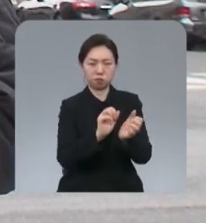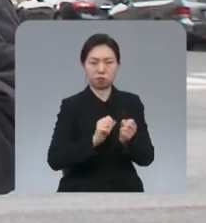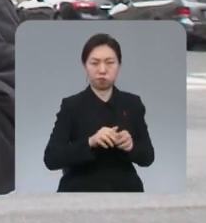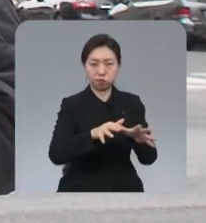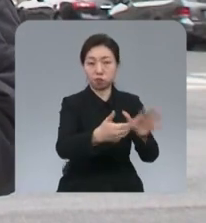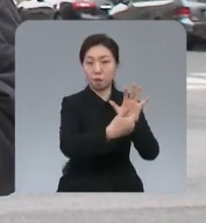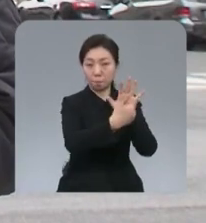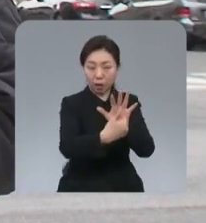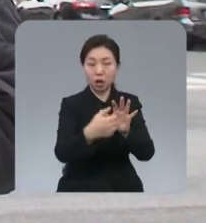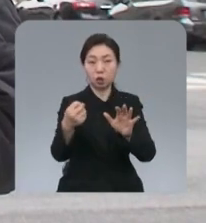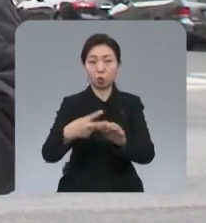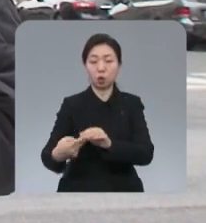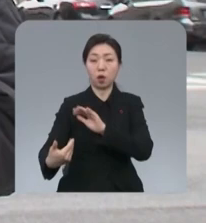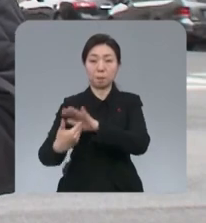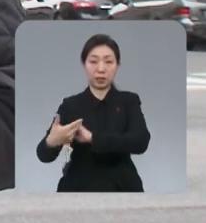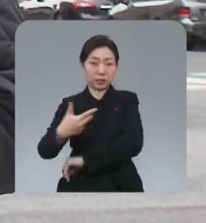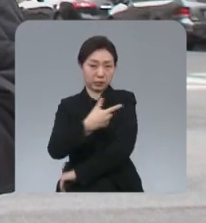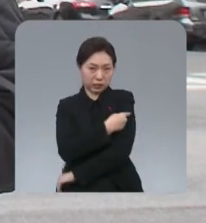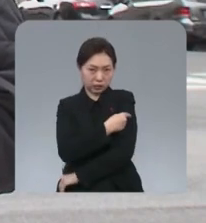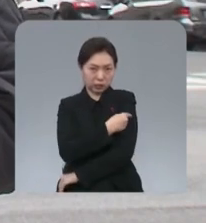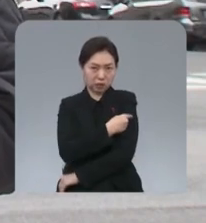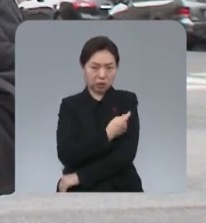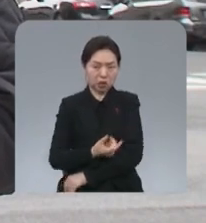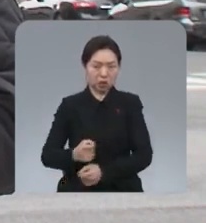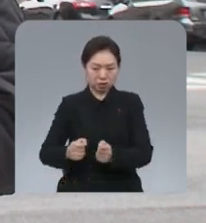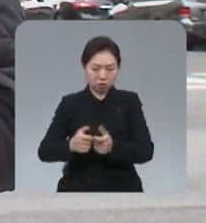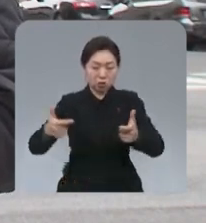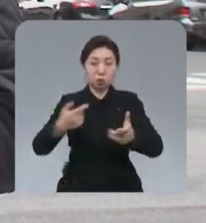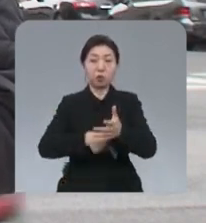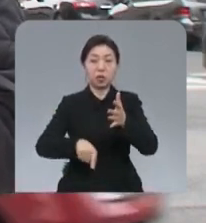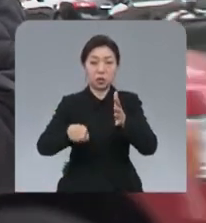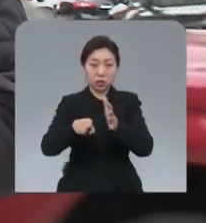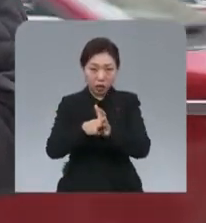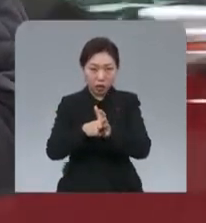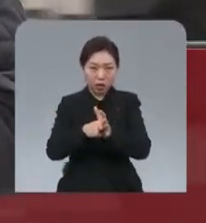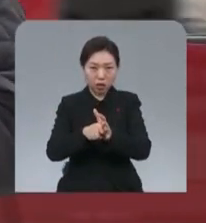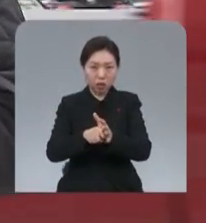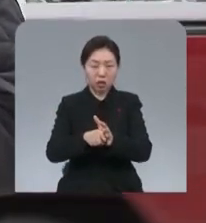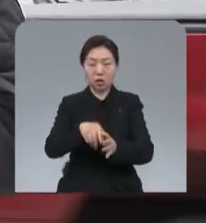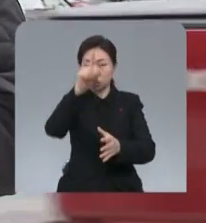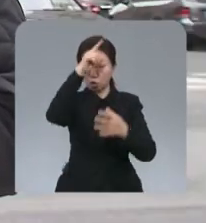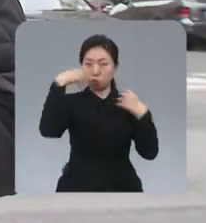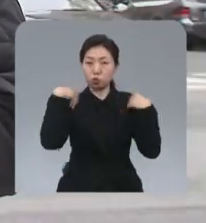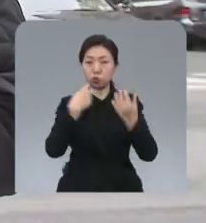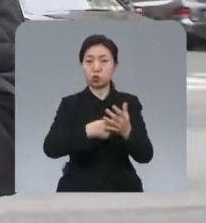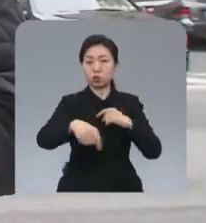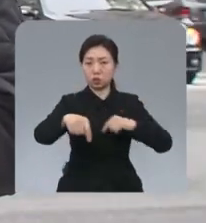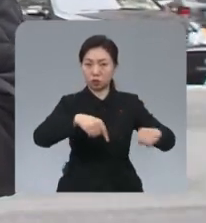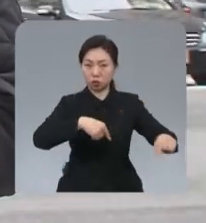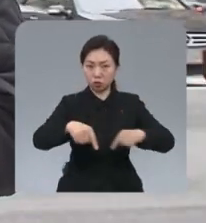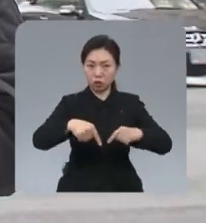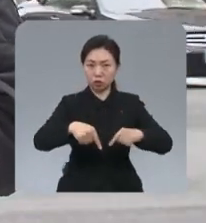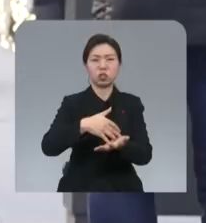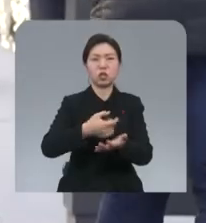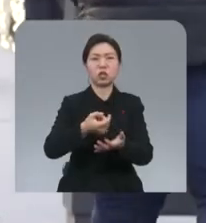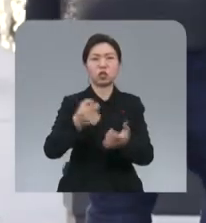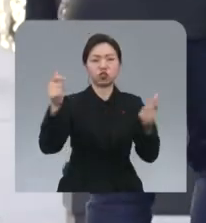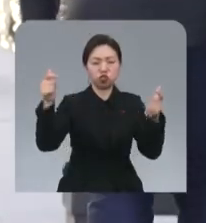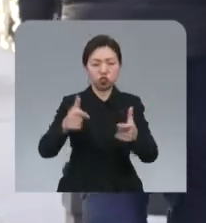정부 코로나19 대응책의 성패는 연말 이후 나타나게 될 확진과 사망자 수 추이에 따라 가려질